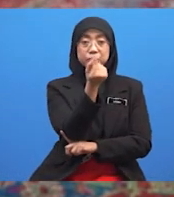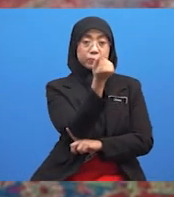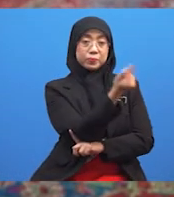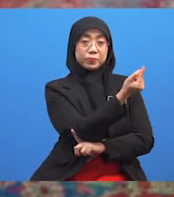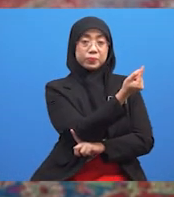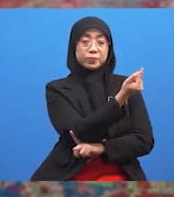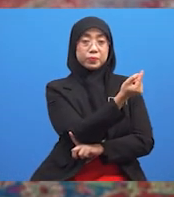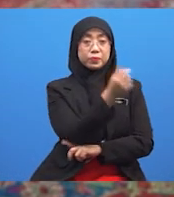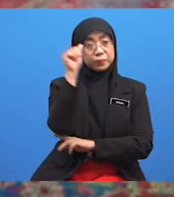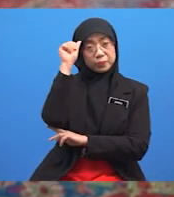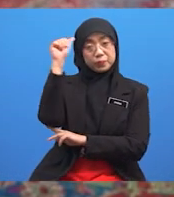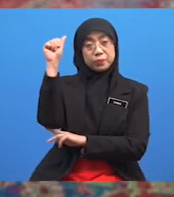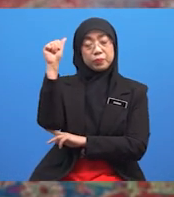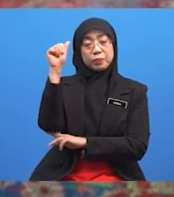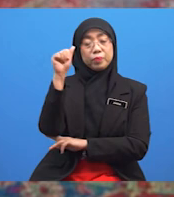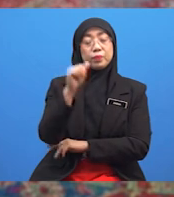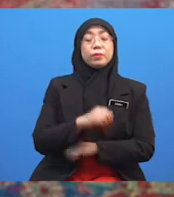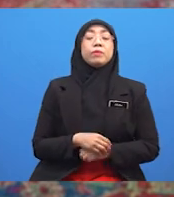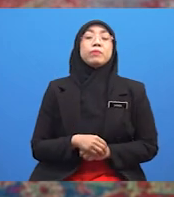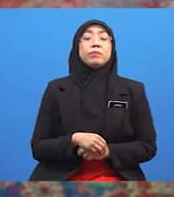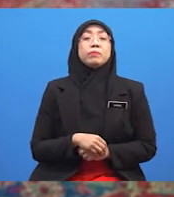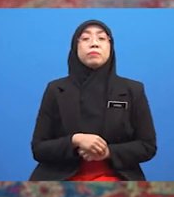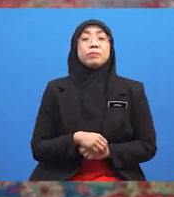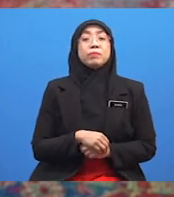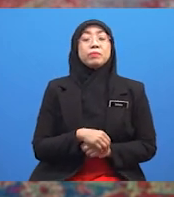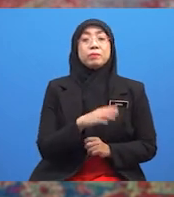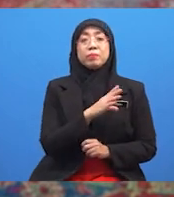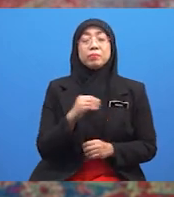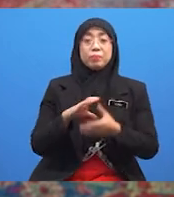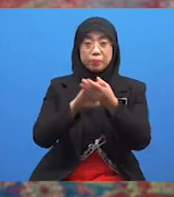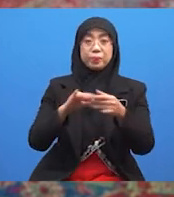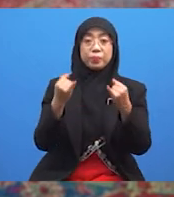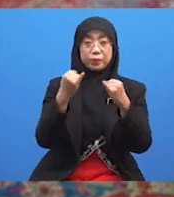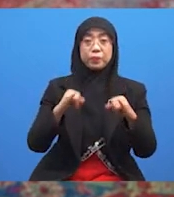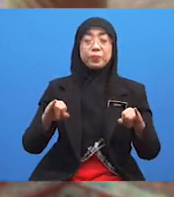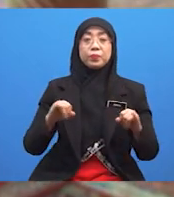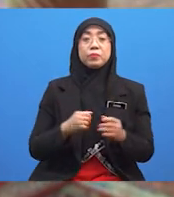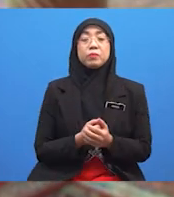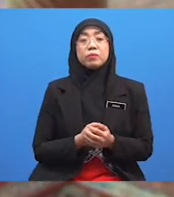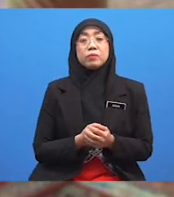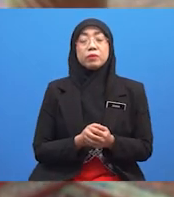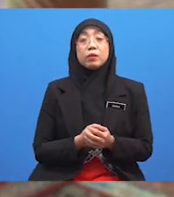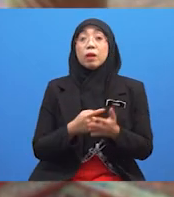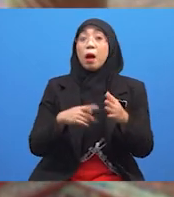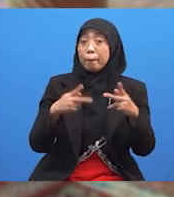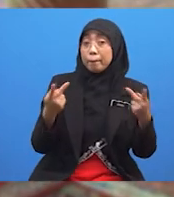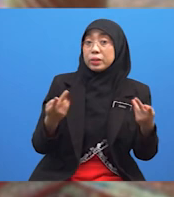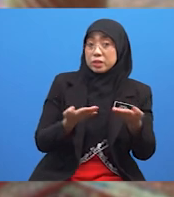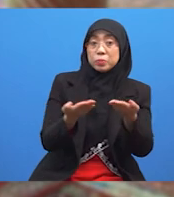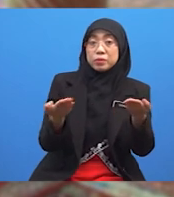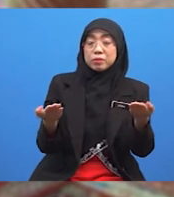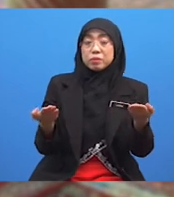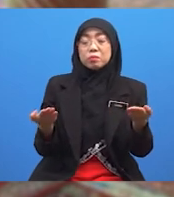Bismillahirrahmanirrahim. Assalamualaikum warahmatullahi wabarakatuh dan selamat sejahtera. Apa khabar semua